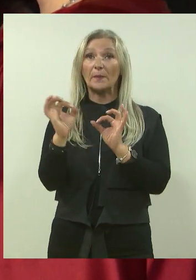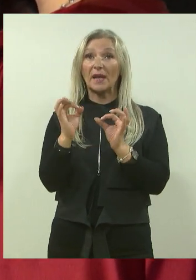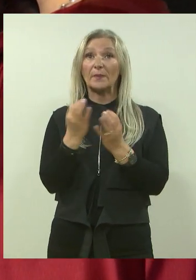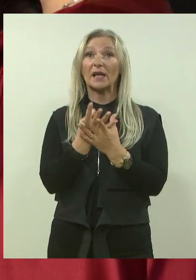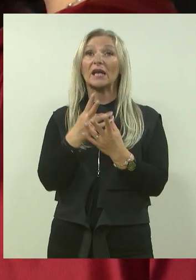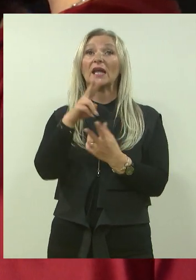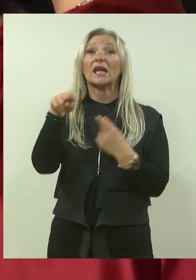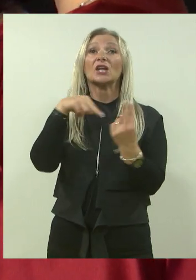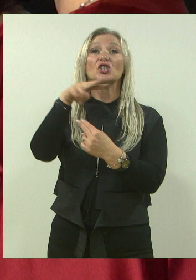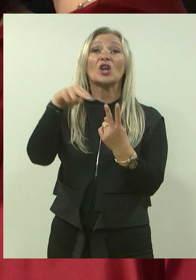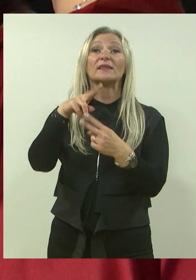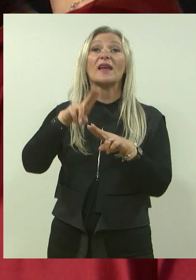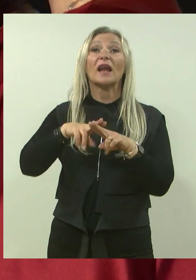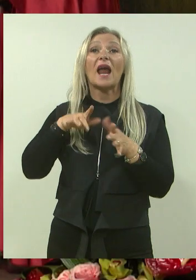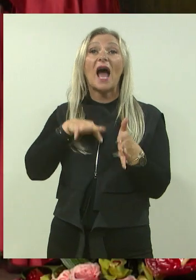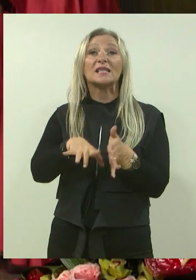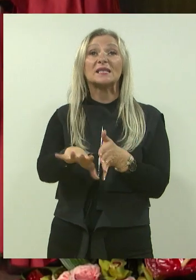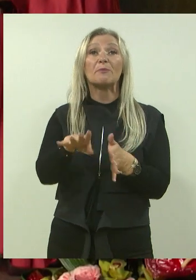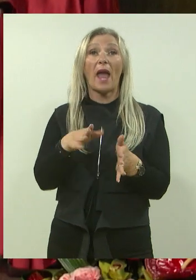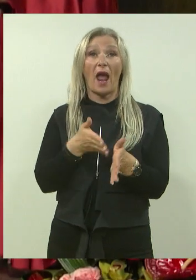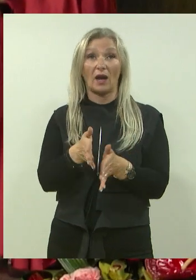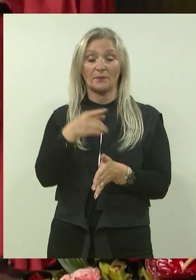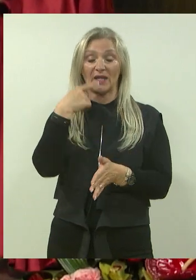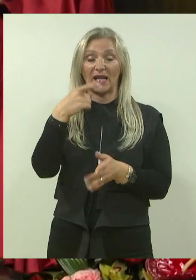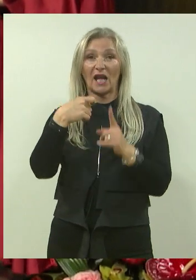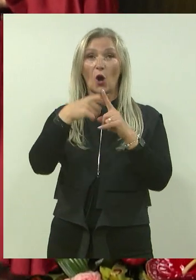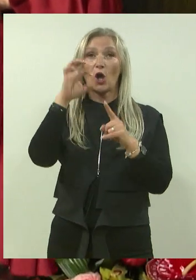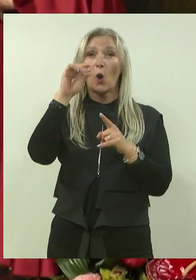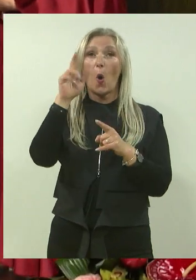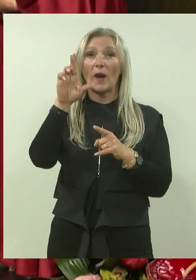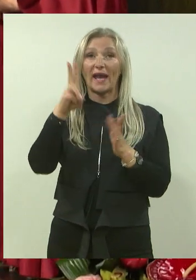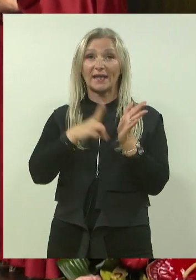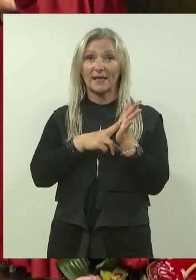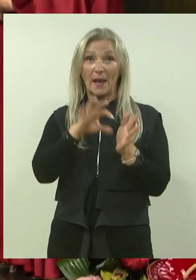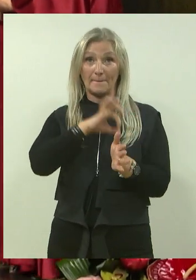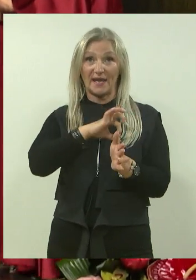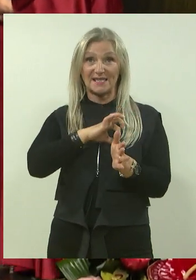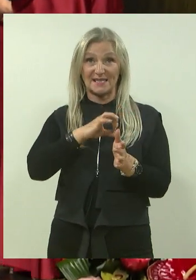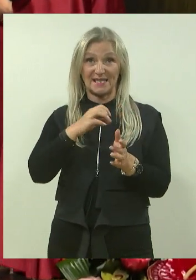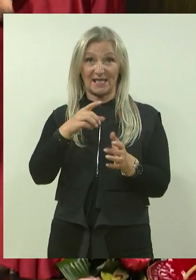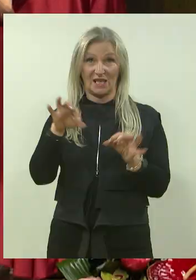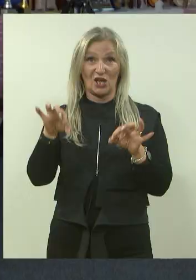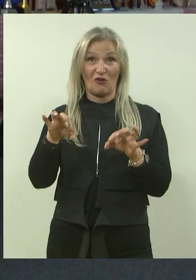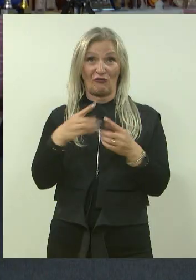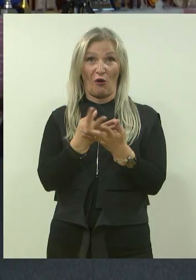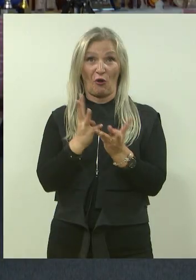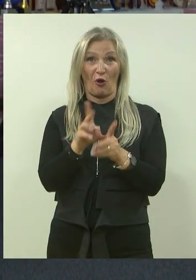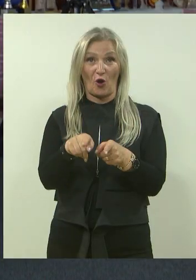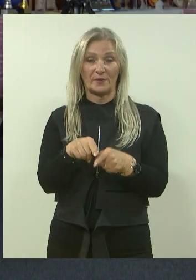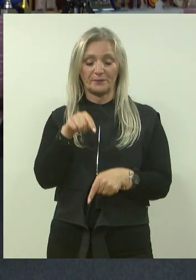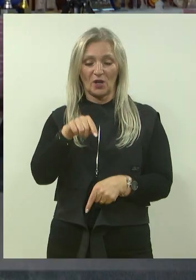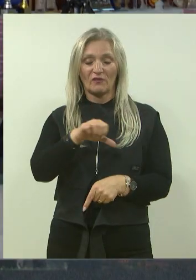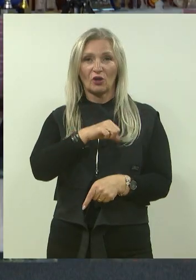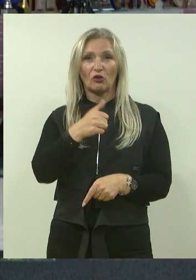nazivom Špelancija na Zbelskom dolu, rekao je Miro Koren, predsjednik KUD-a. Moramo s ponosom izjaviti da ove godine